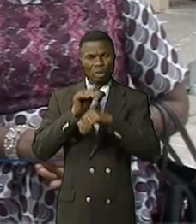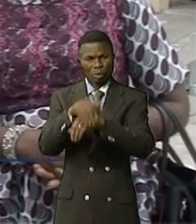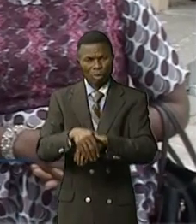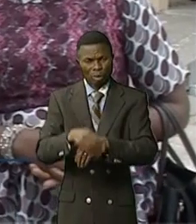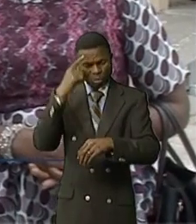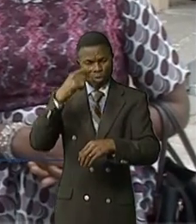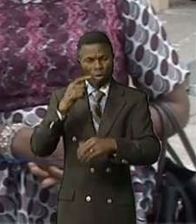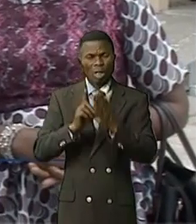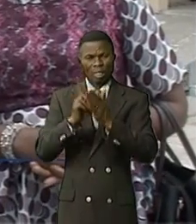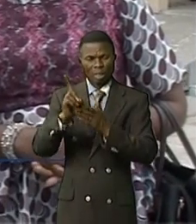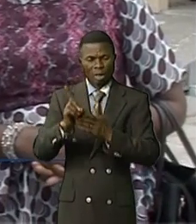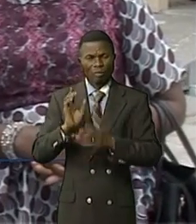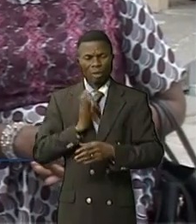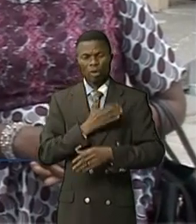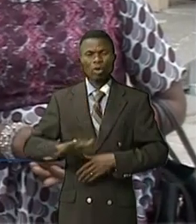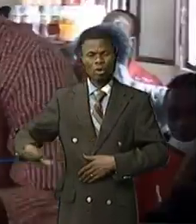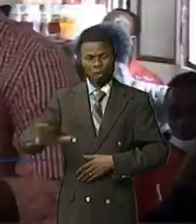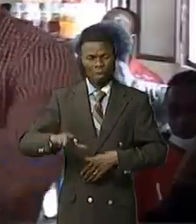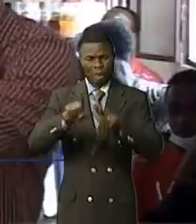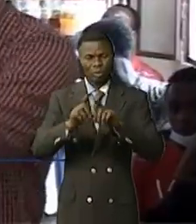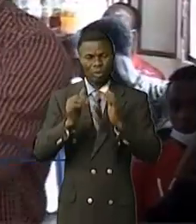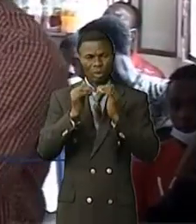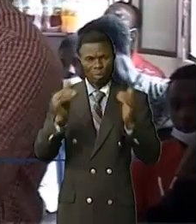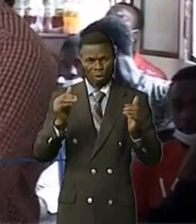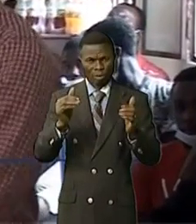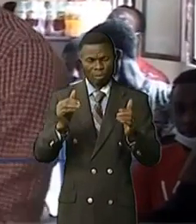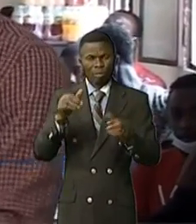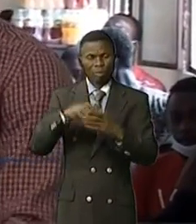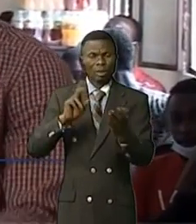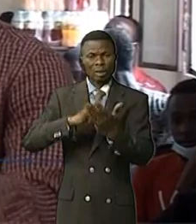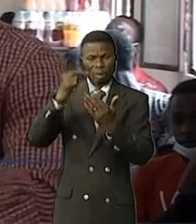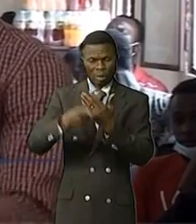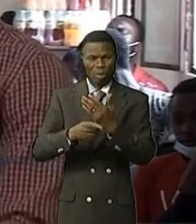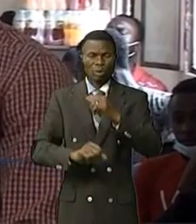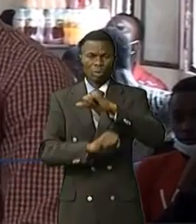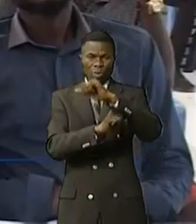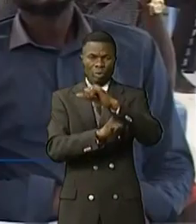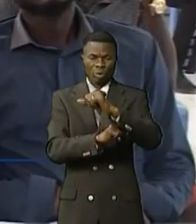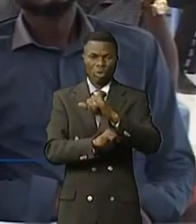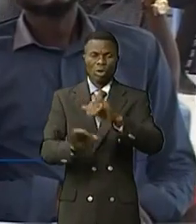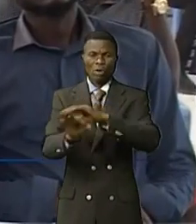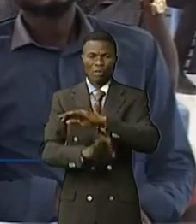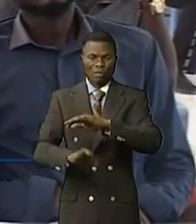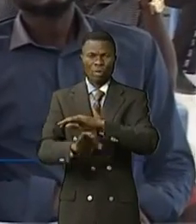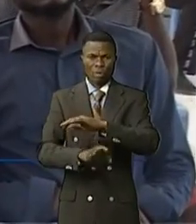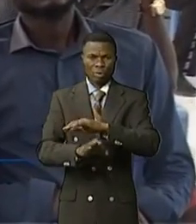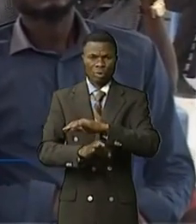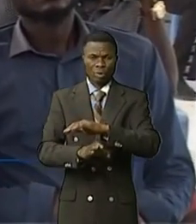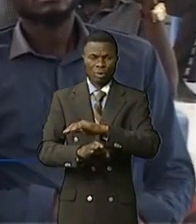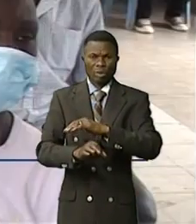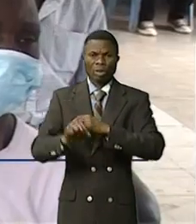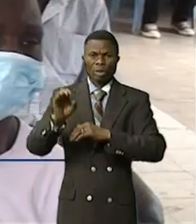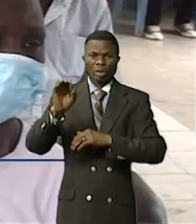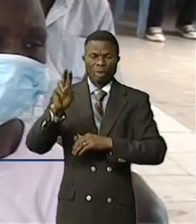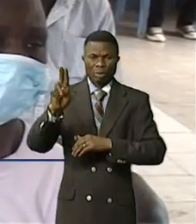construire cette paix que nous recherchons tant. À travers ces programmes appuyés par la Fondation Outsider et